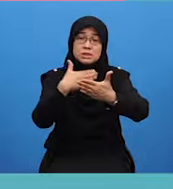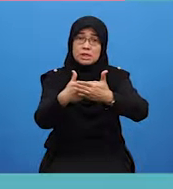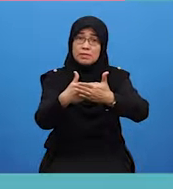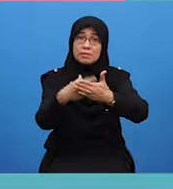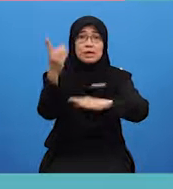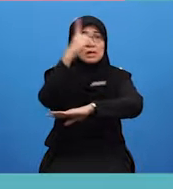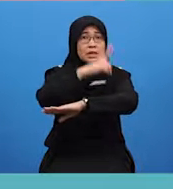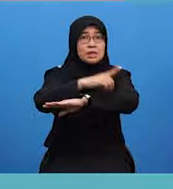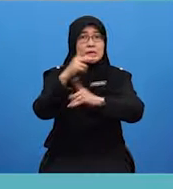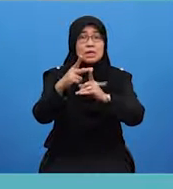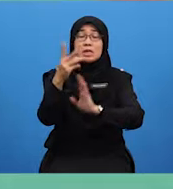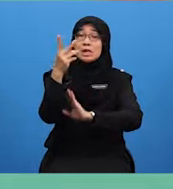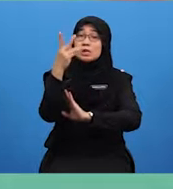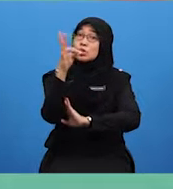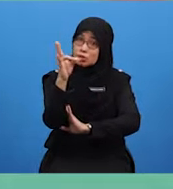ke-17.